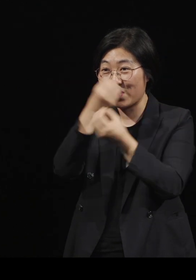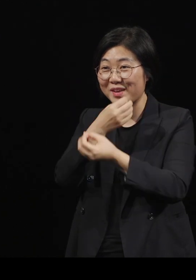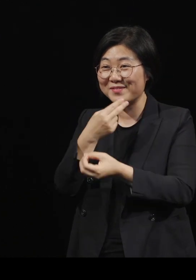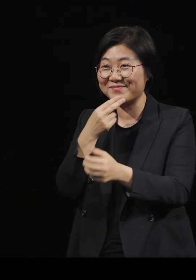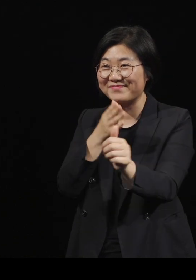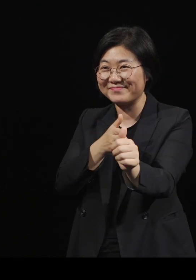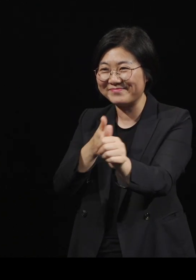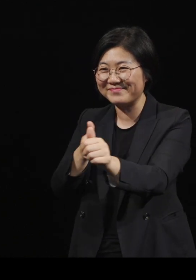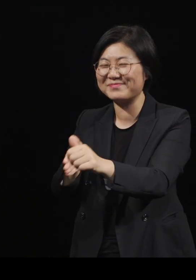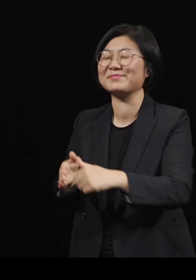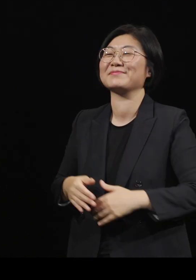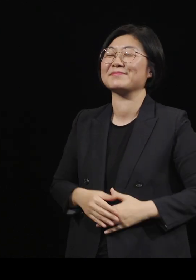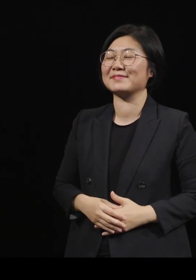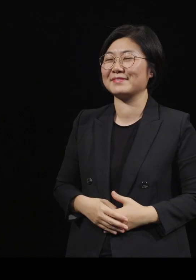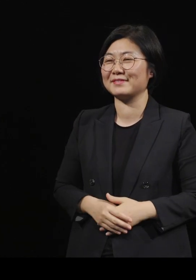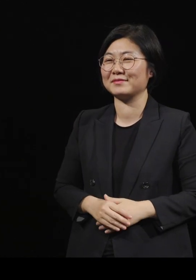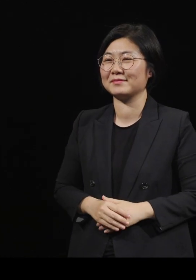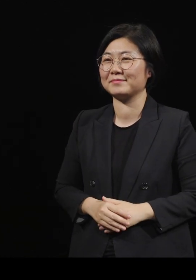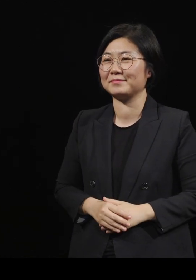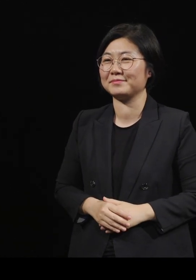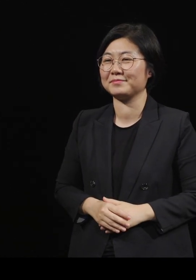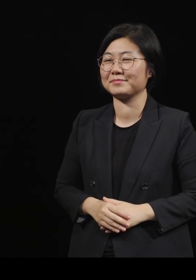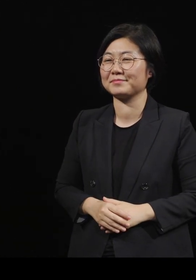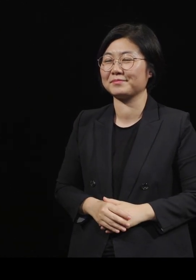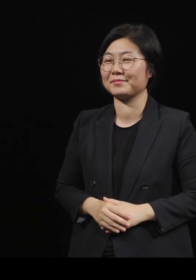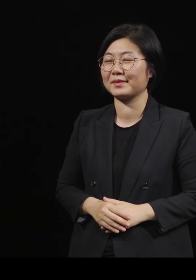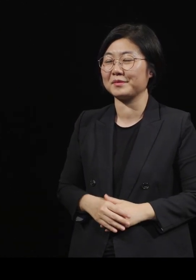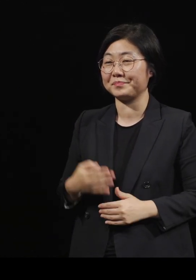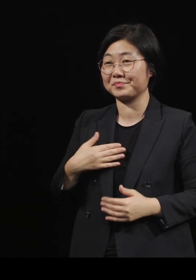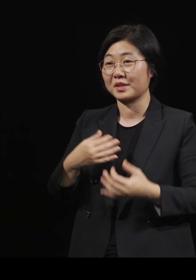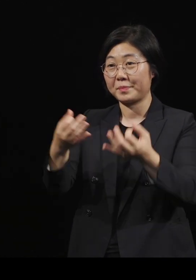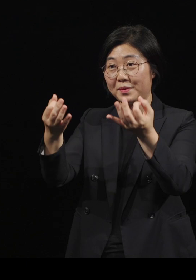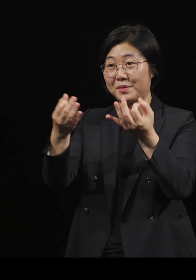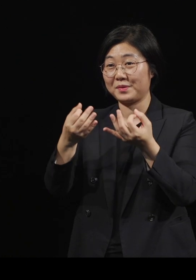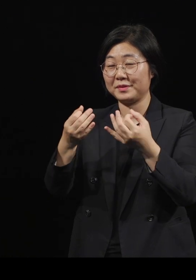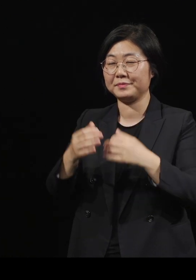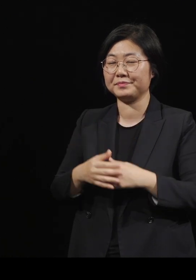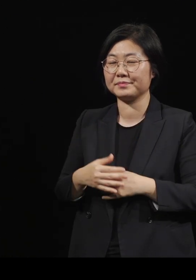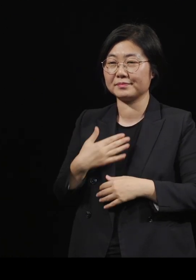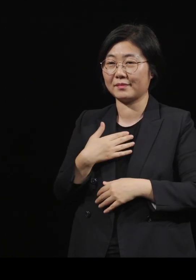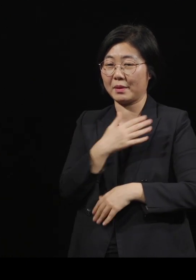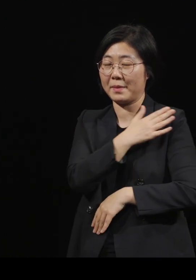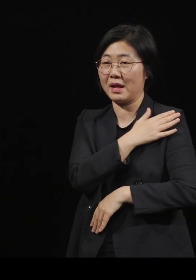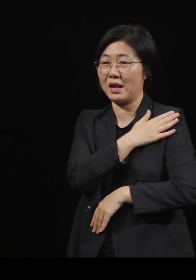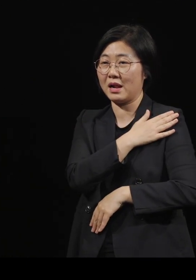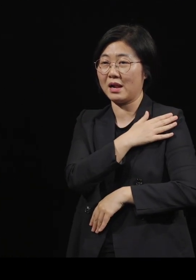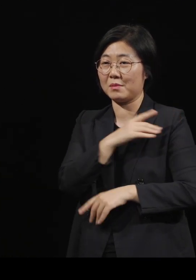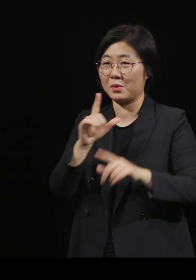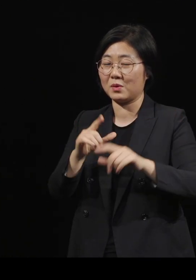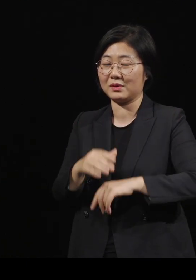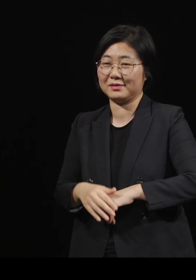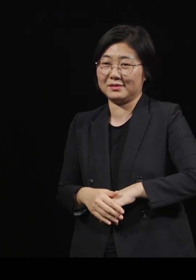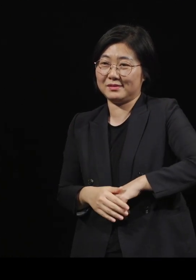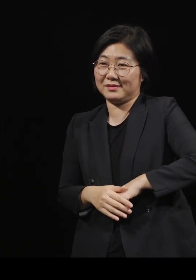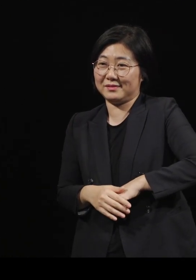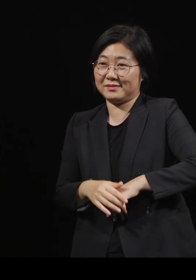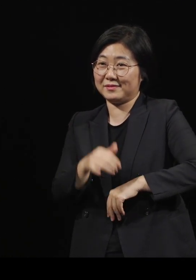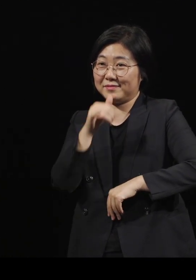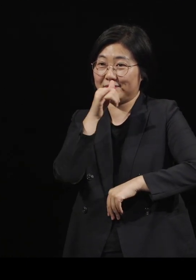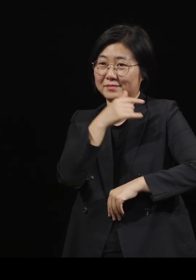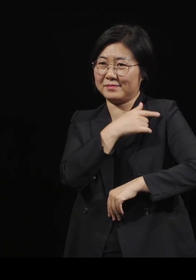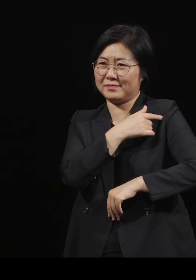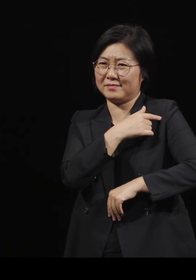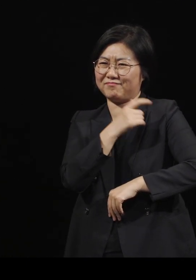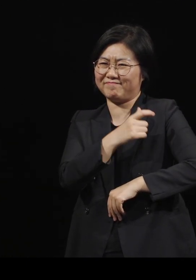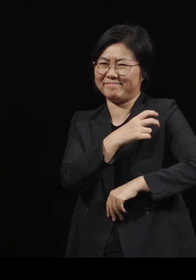없으시기 바랍니다. 네, 그리고 보시면 아시겠지만 제 왼쪽 팔이 살짝 들려진 채로